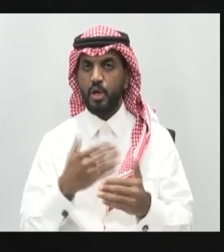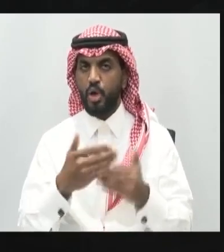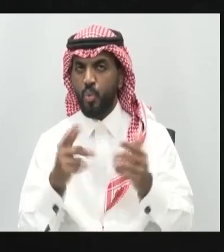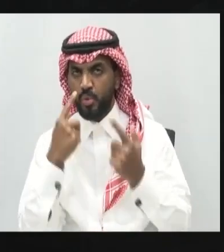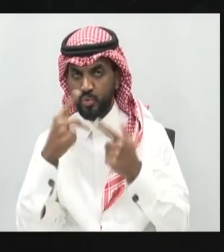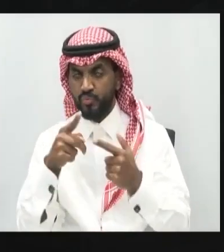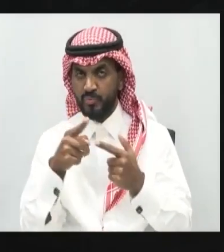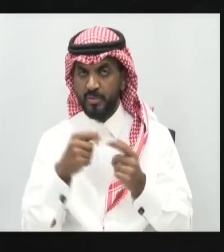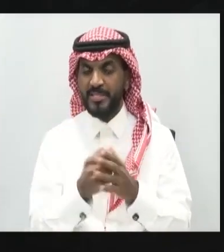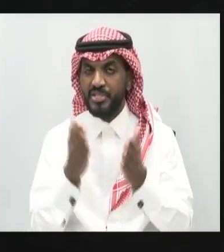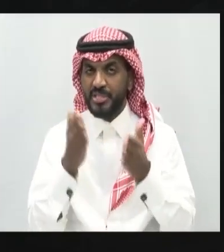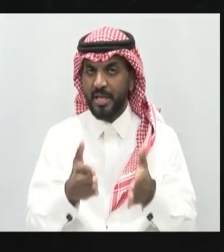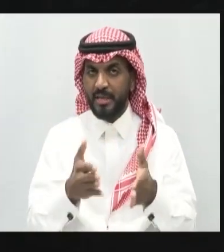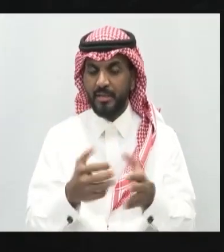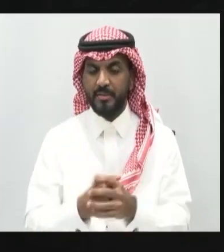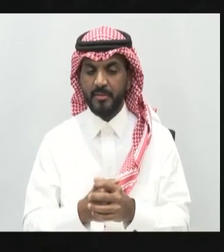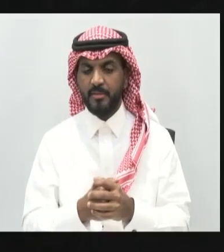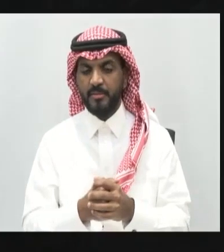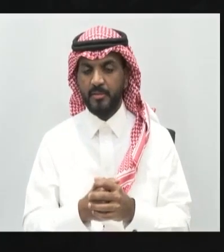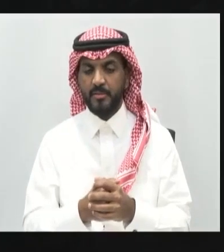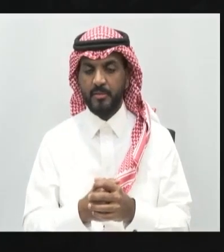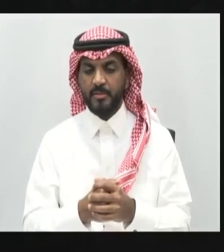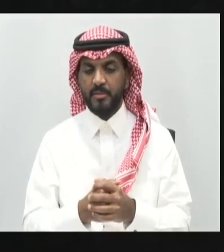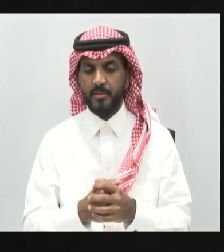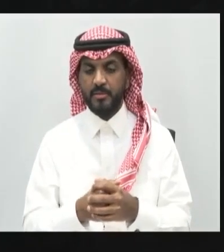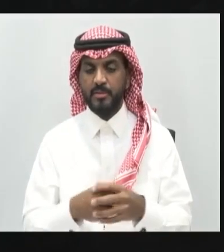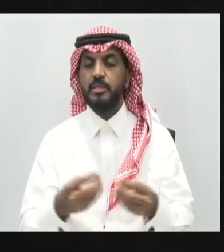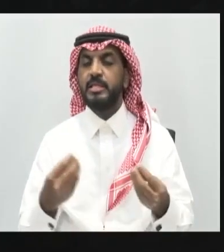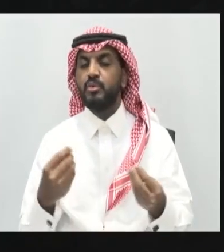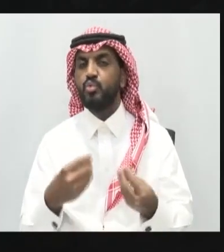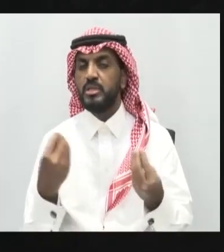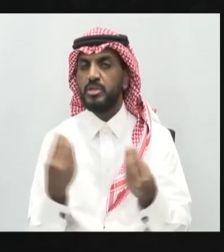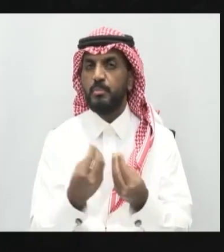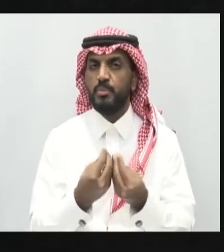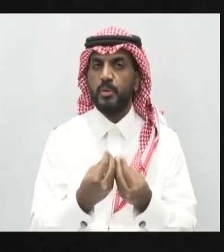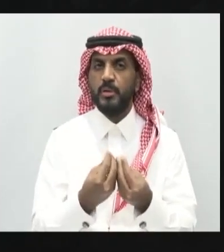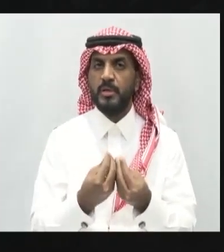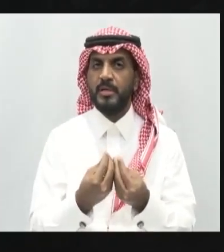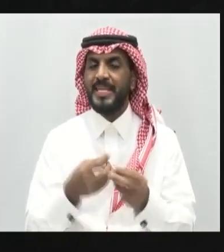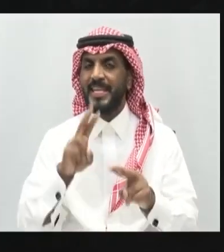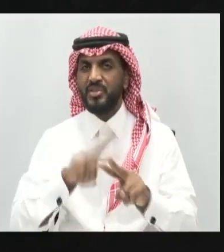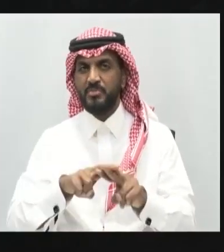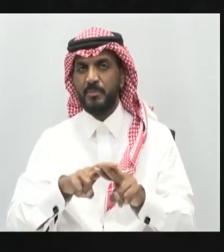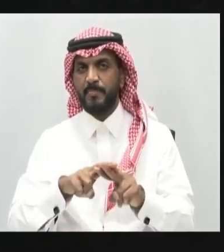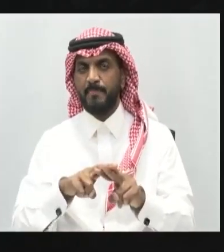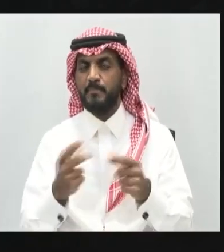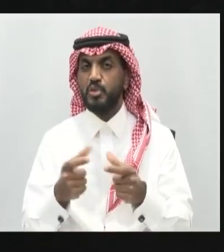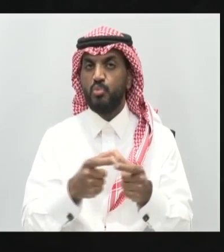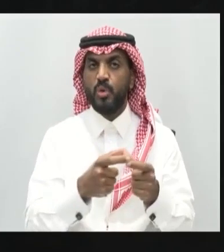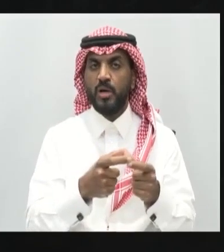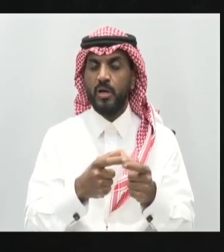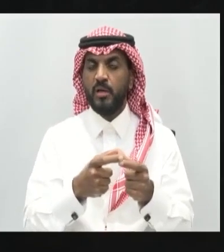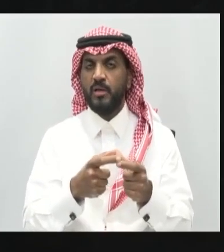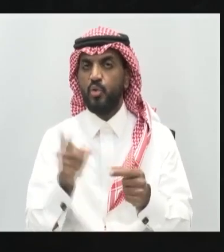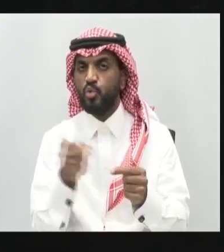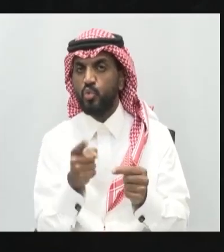يتكون لنا شكل لتجمع نجمي يعني مجموعه النجوم هذه ي جمعناهم في شكل